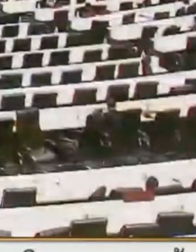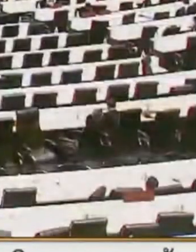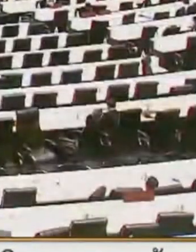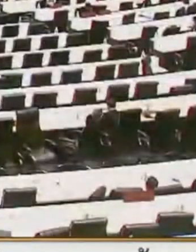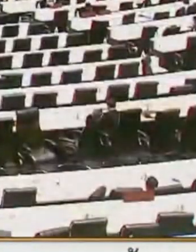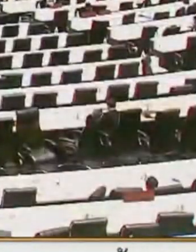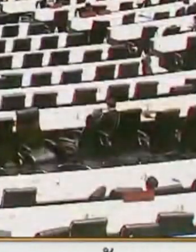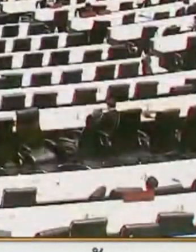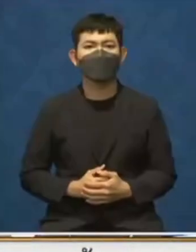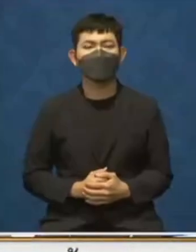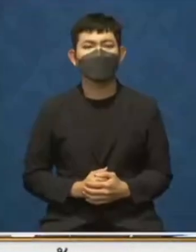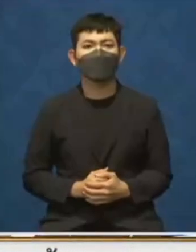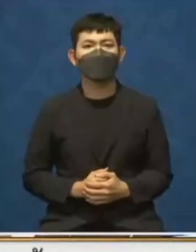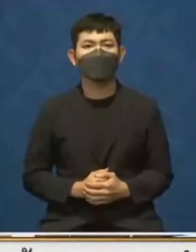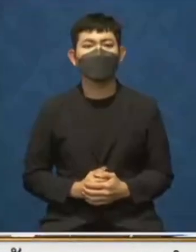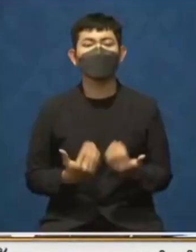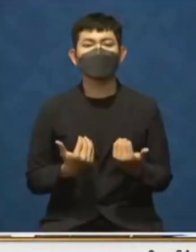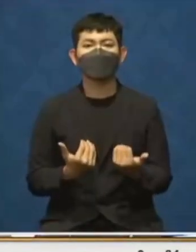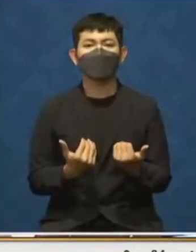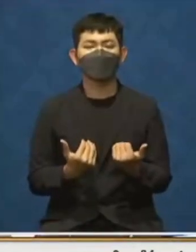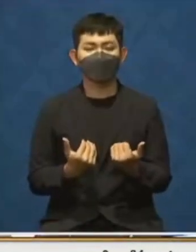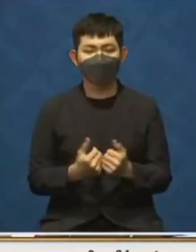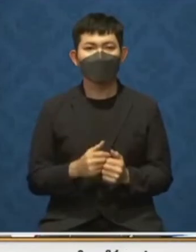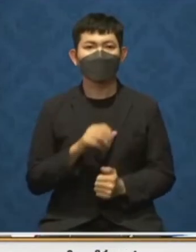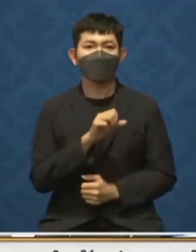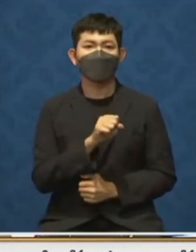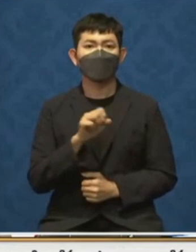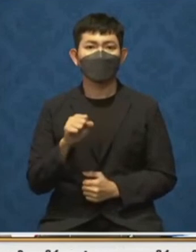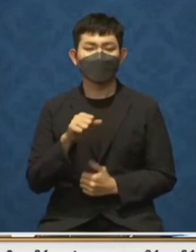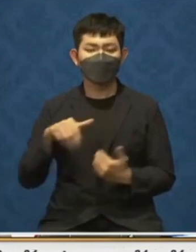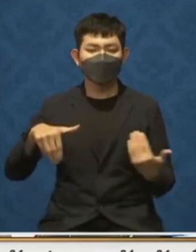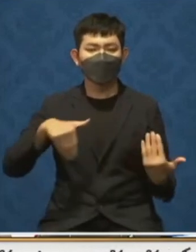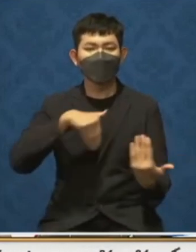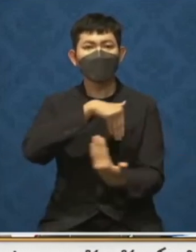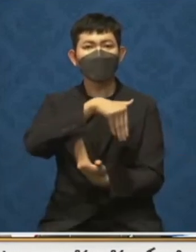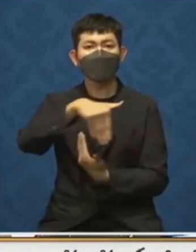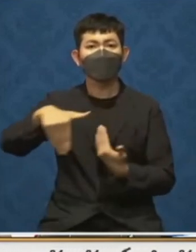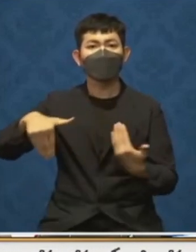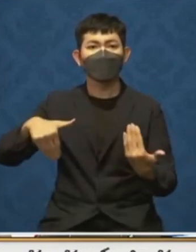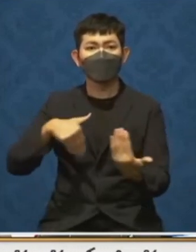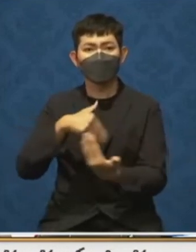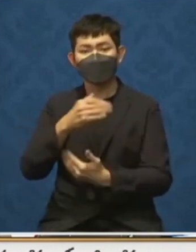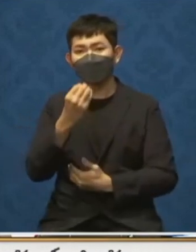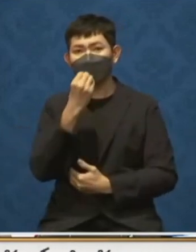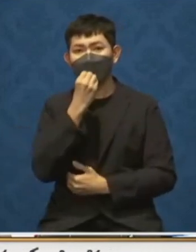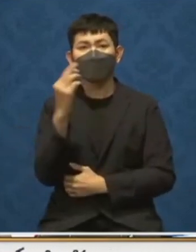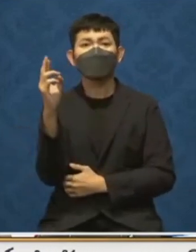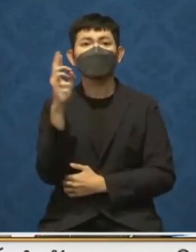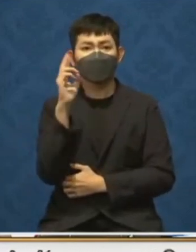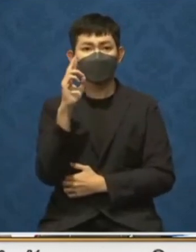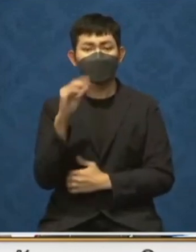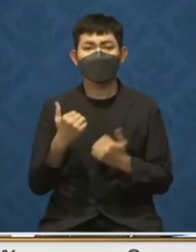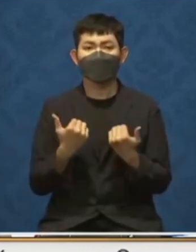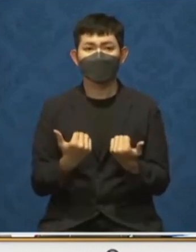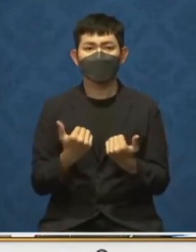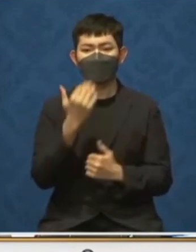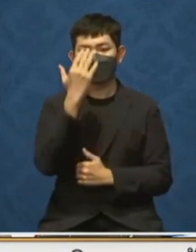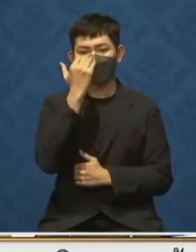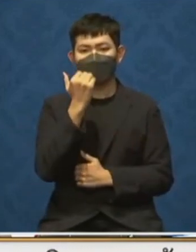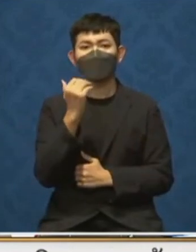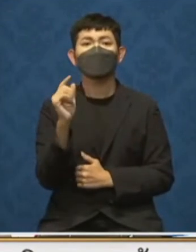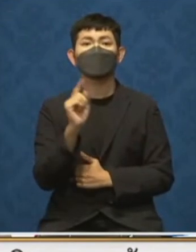ท่านสมาชิกหลายท่านก็ผลัดเปลี่ยนกันออกไปรับประทานอาหารกลางวันนะครับเนื่องจากว่